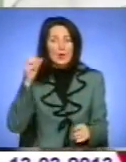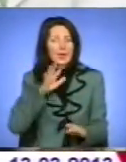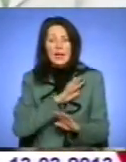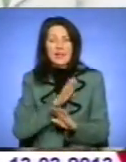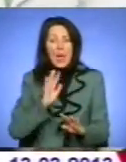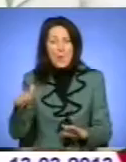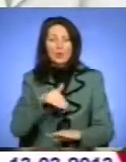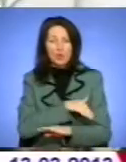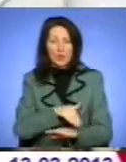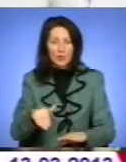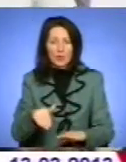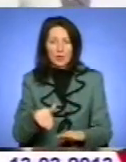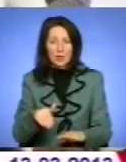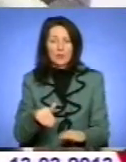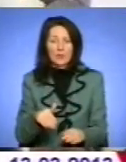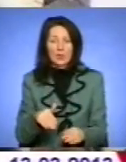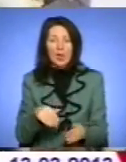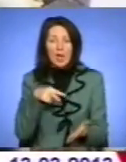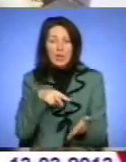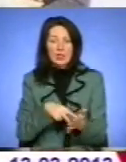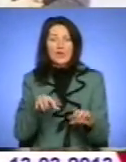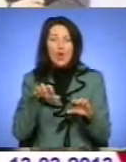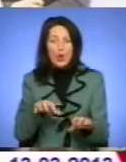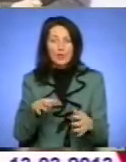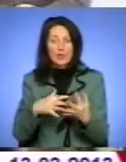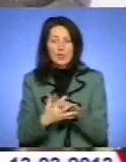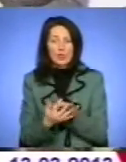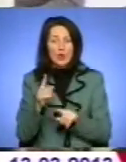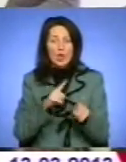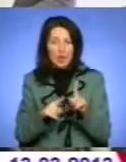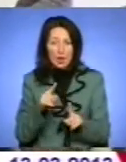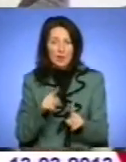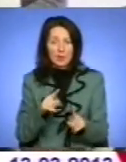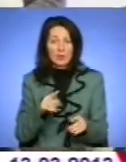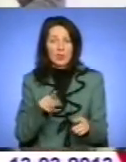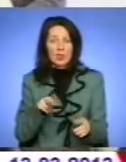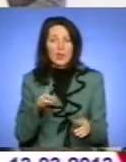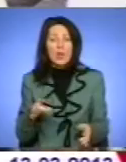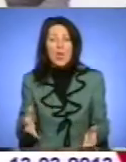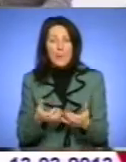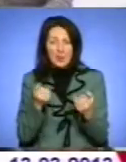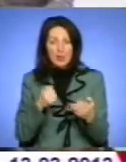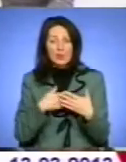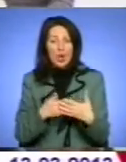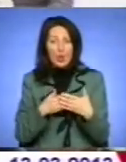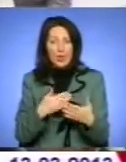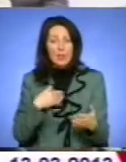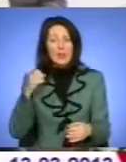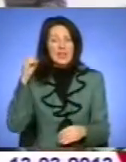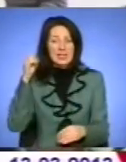і ось, ставши головою сільської ради Шимковецької, при підтримці громади, ми